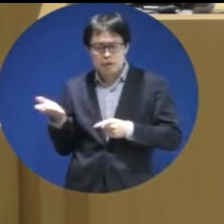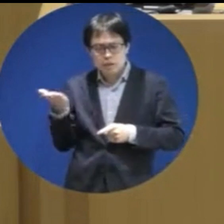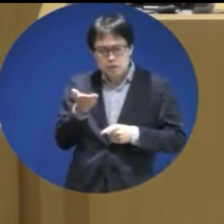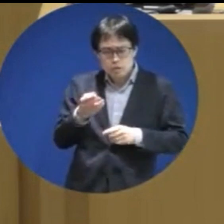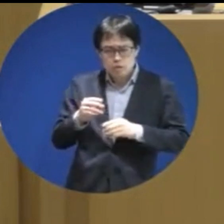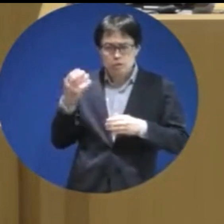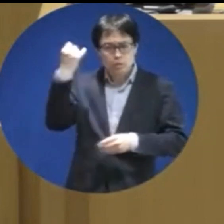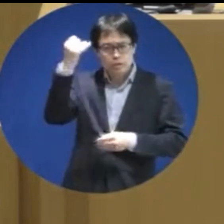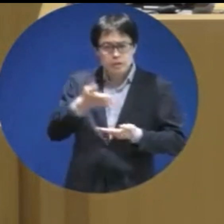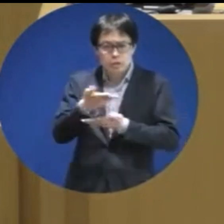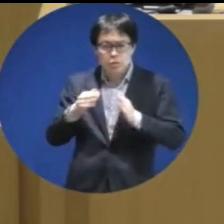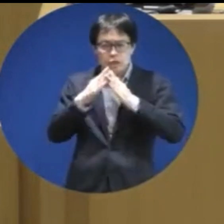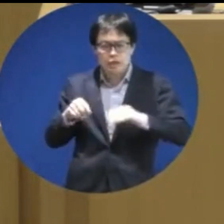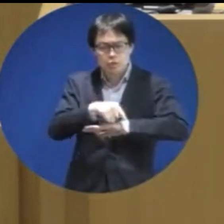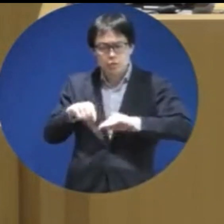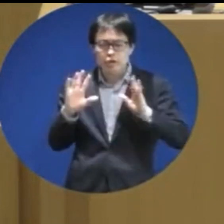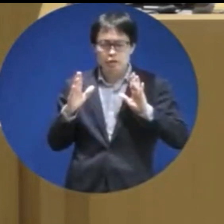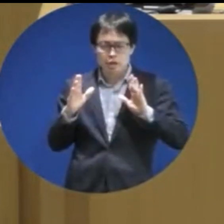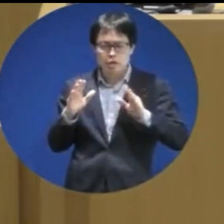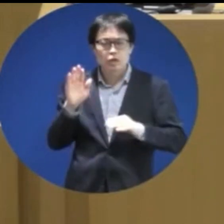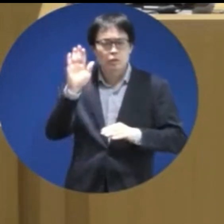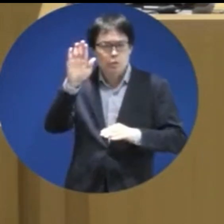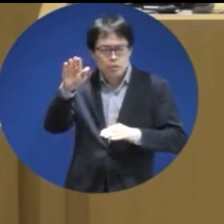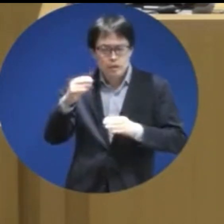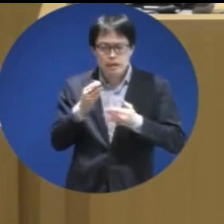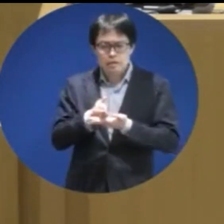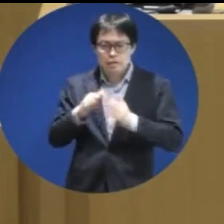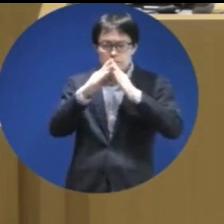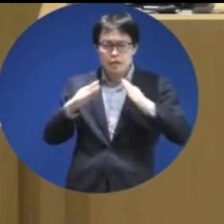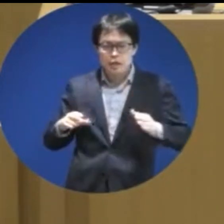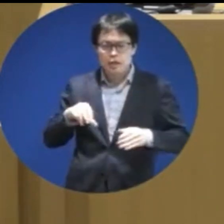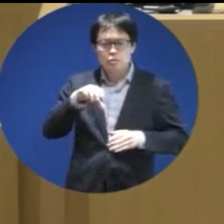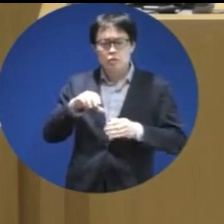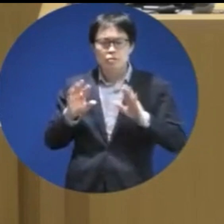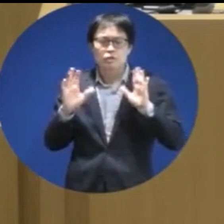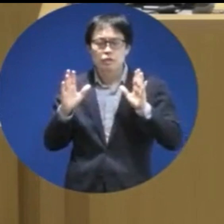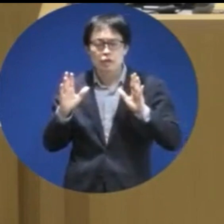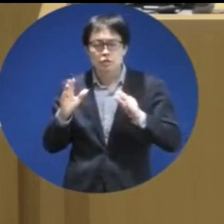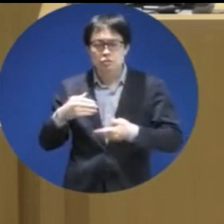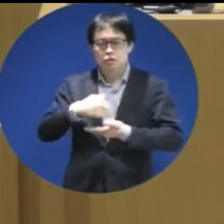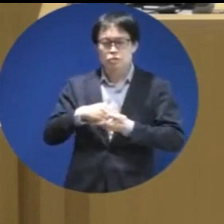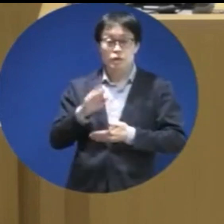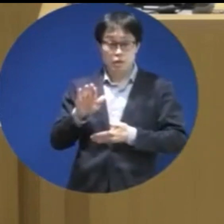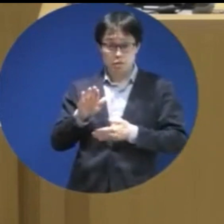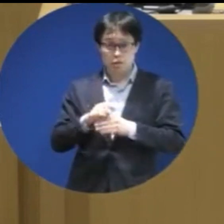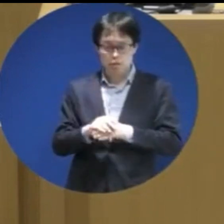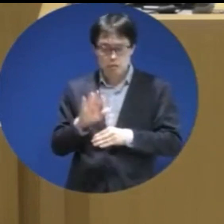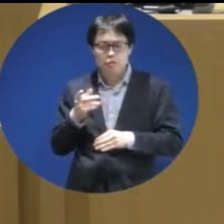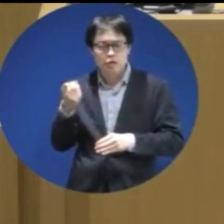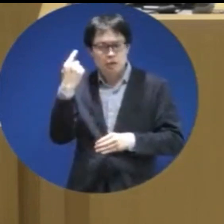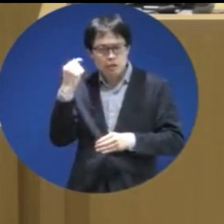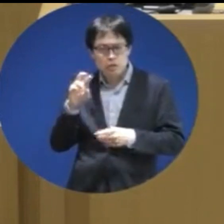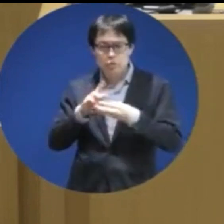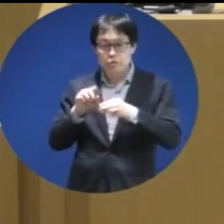定がないから、もう今後意見交換会の場、そういった説明会の場はないという説明がありました。しかし昨日の田中雅也議